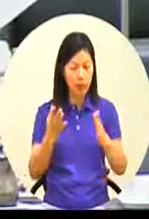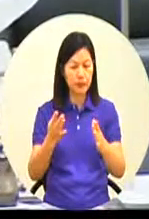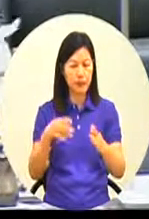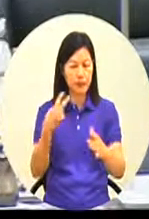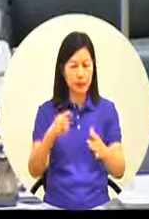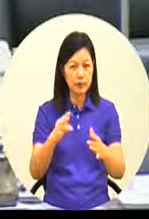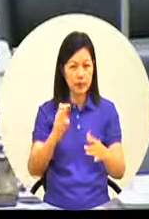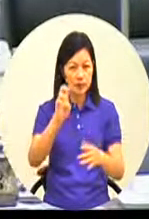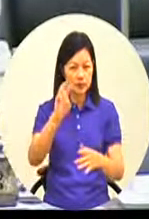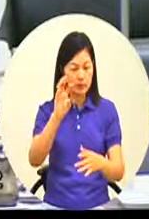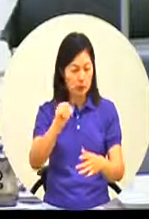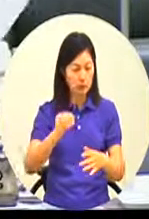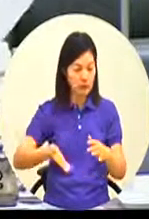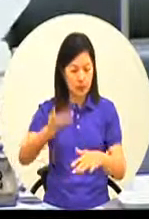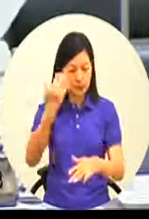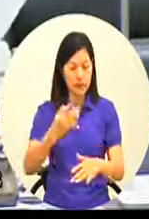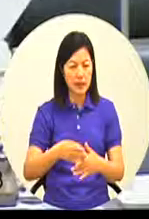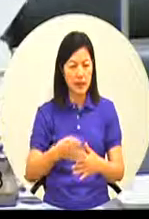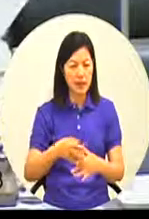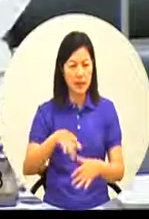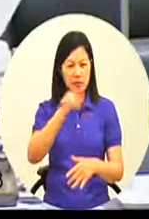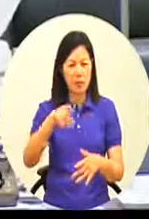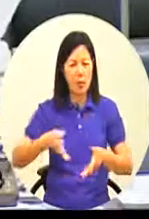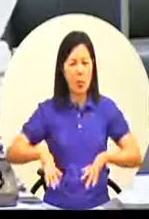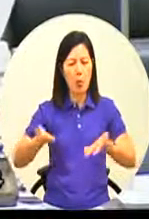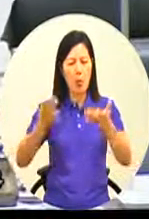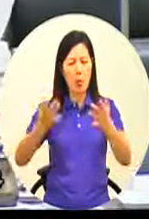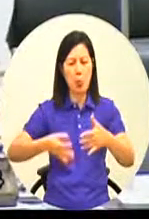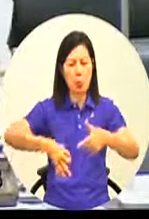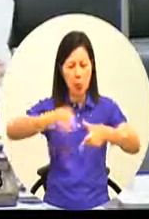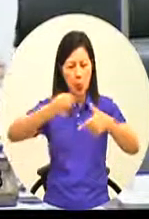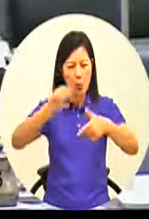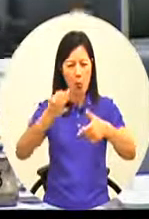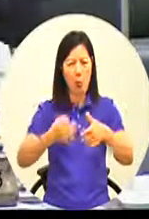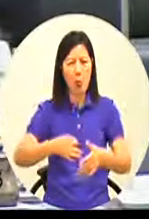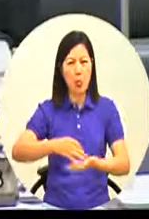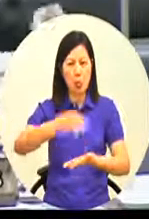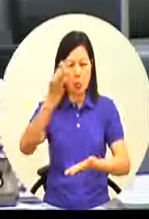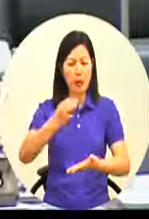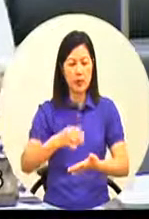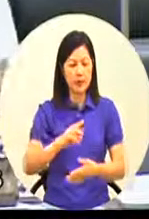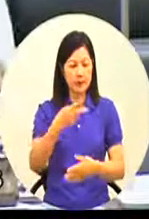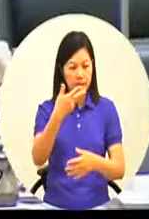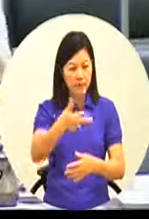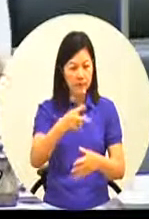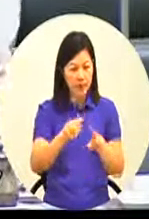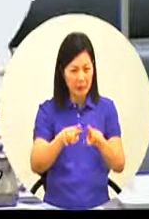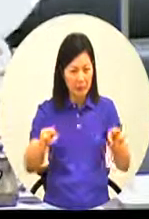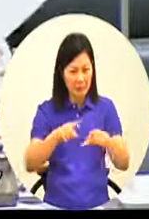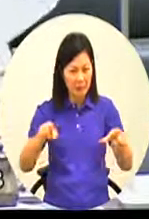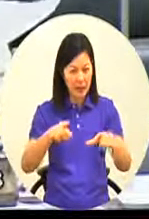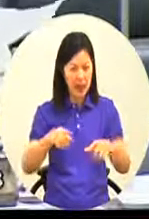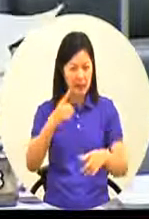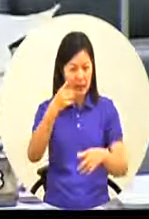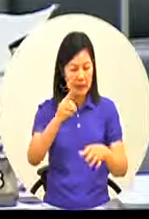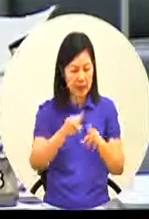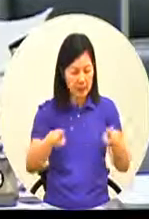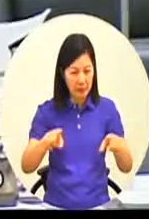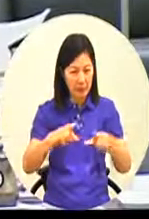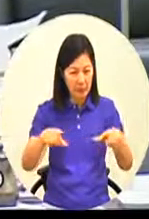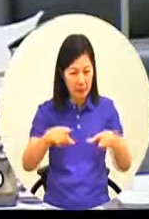20几万，还有人哄抬价格已经到34万了哈。只不过是一个7坪的小空间，他就哄抬到1坪34万